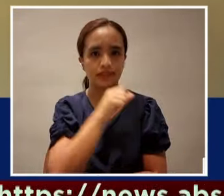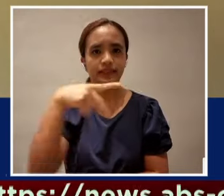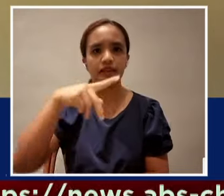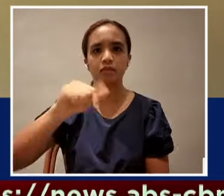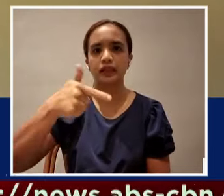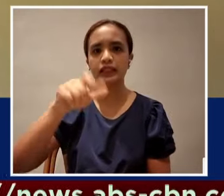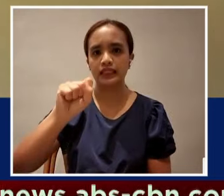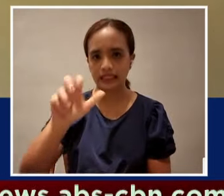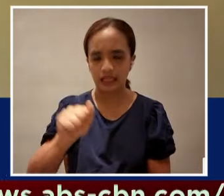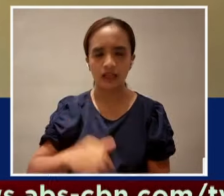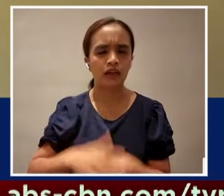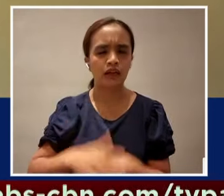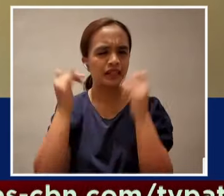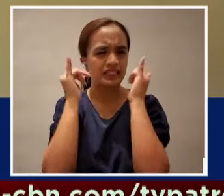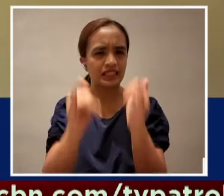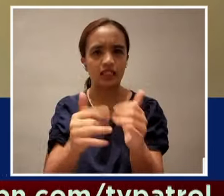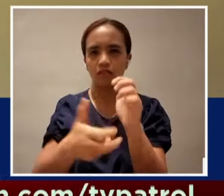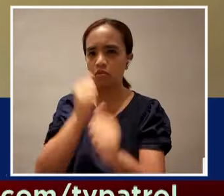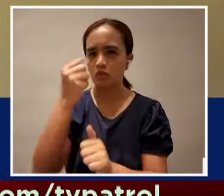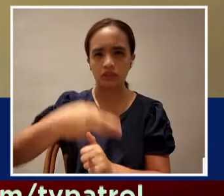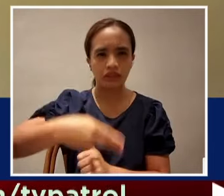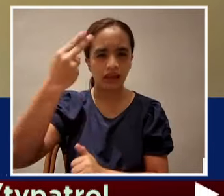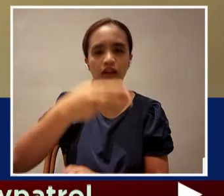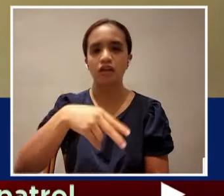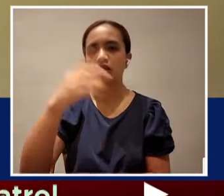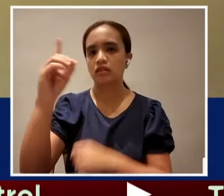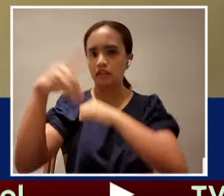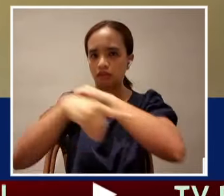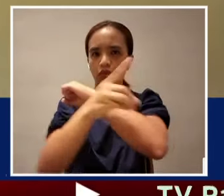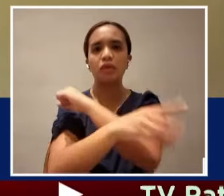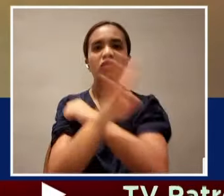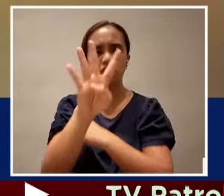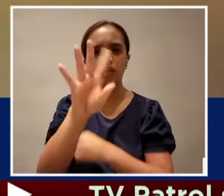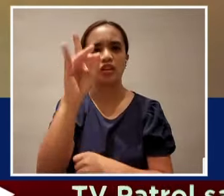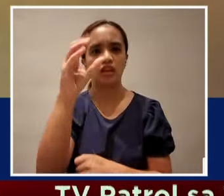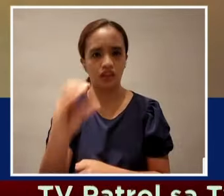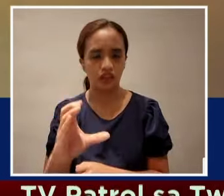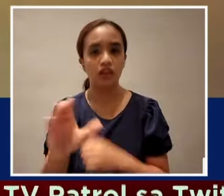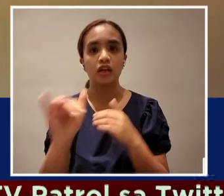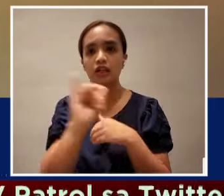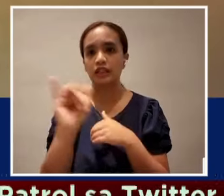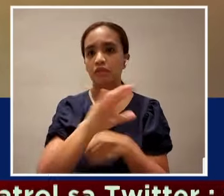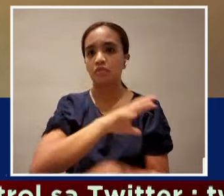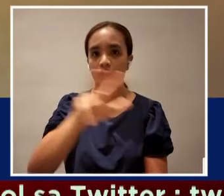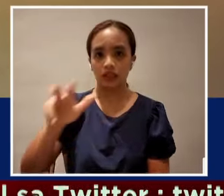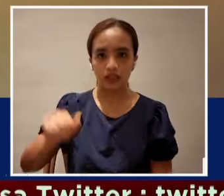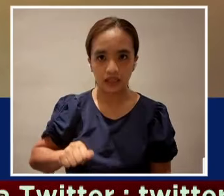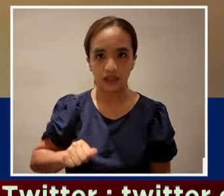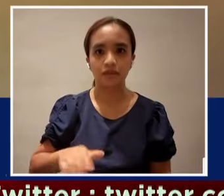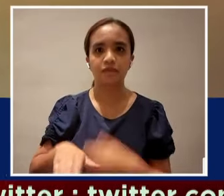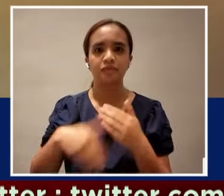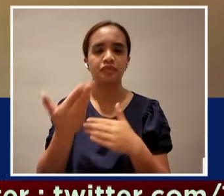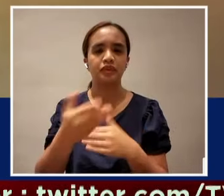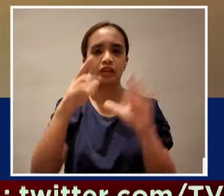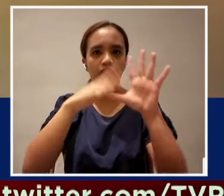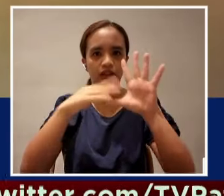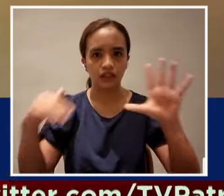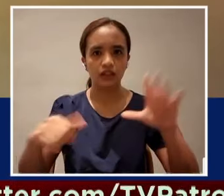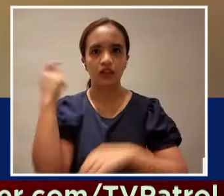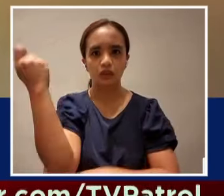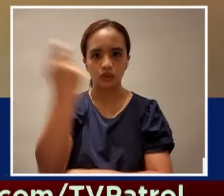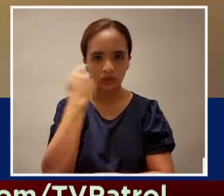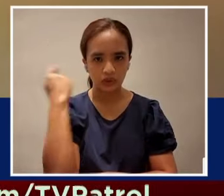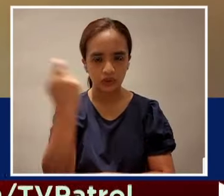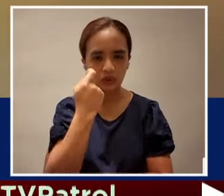pa rin sa Dagupan na 48 degrees Celsius at sa Apari sa Cagayan, Bacnotan La Union, Tuguegarao City, Pilicamarina Sur